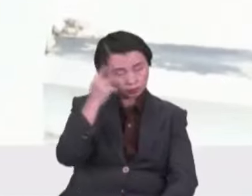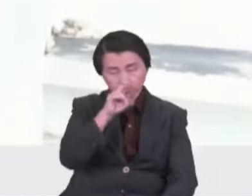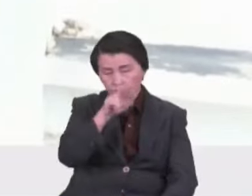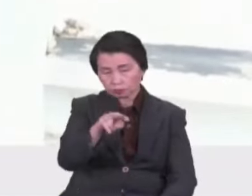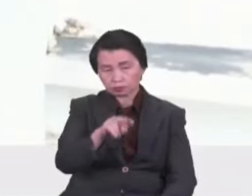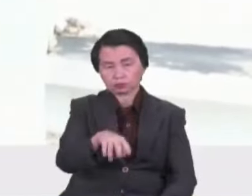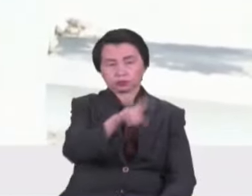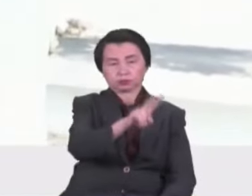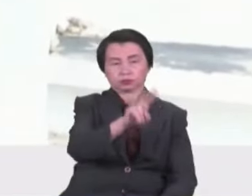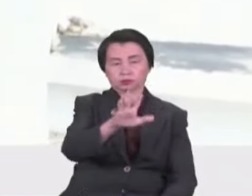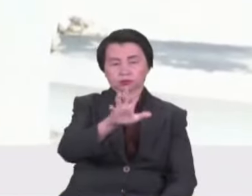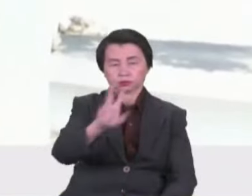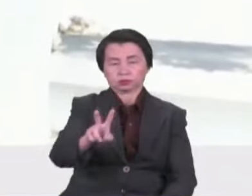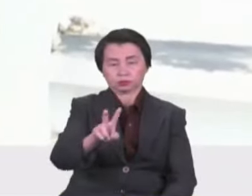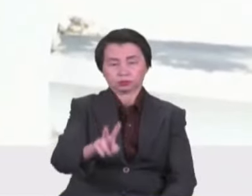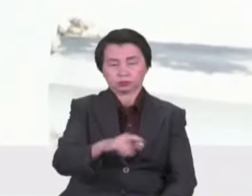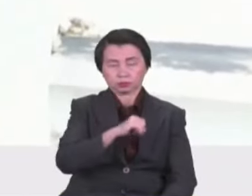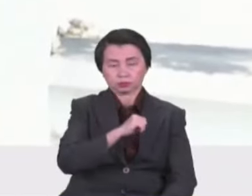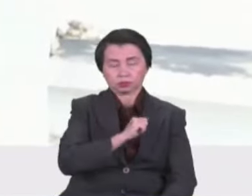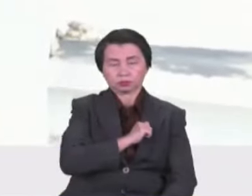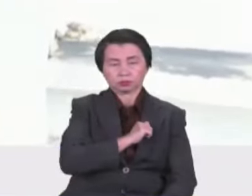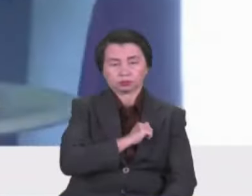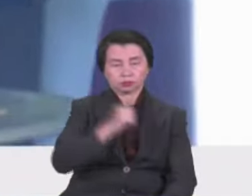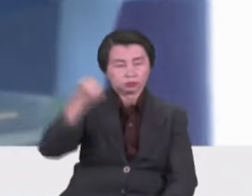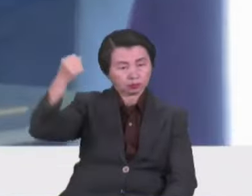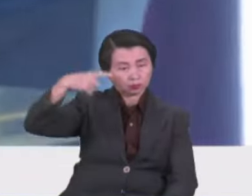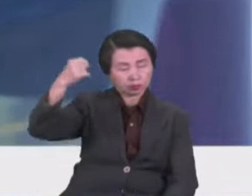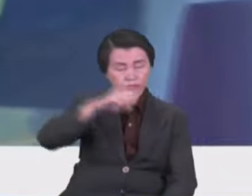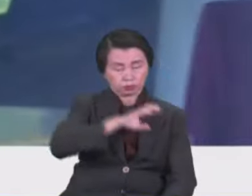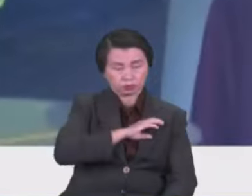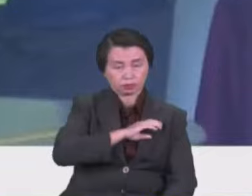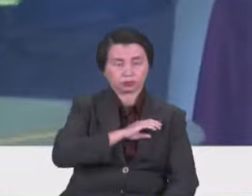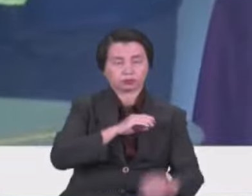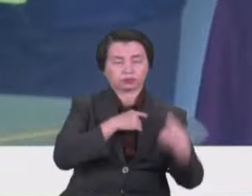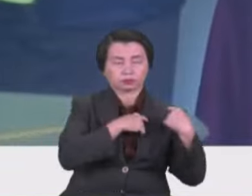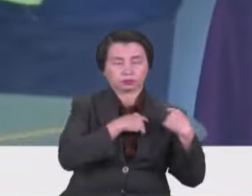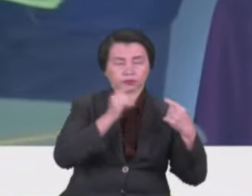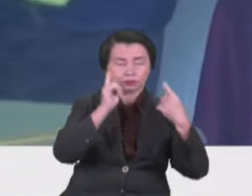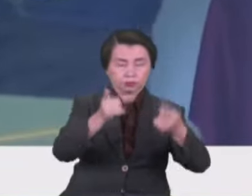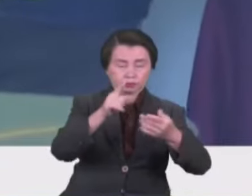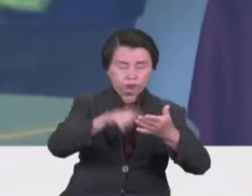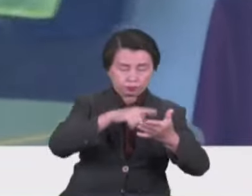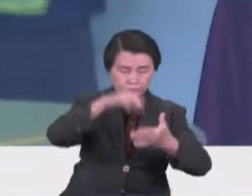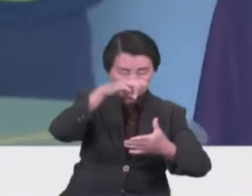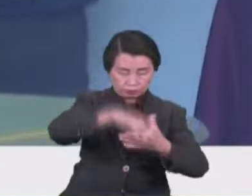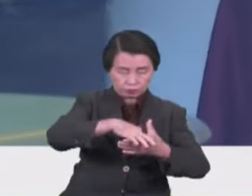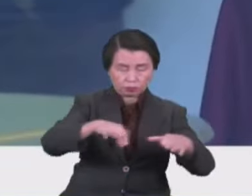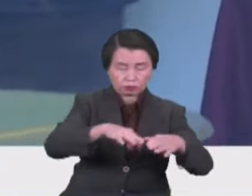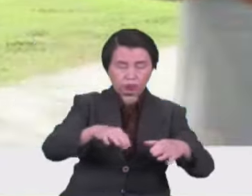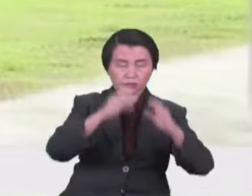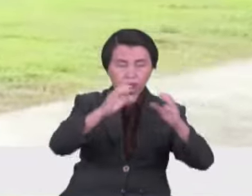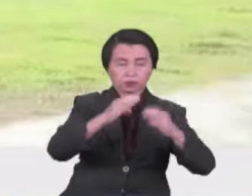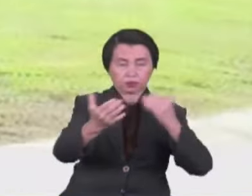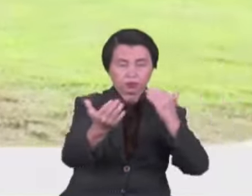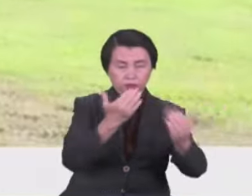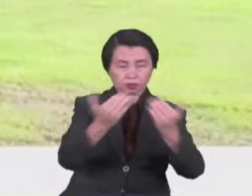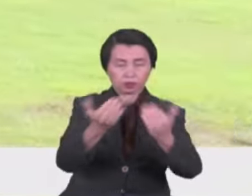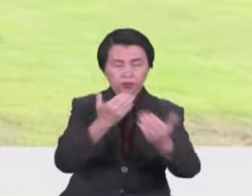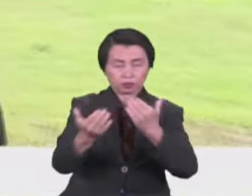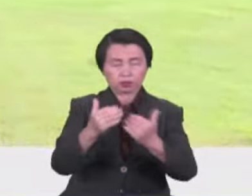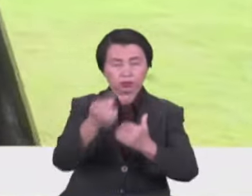menyaksikan 252 anggota dan pesara polis menunaikan tanggungjawab. Proses dilaksanakan secara bergilir bagi